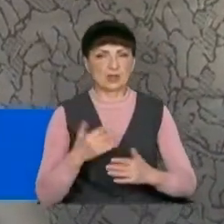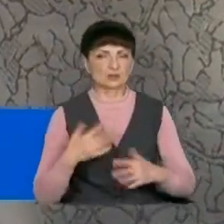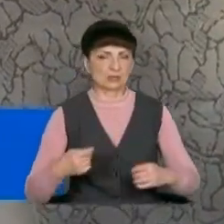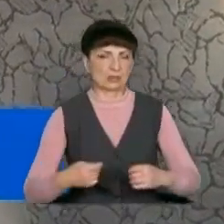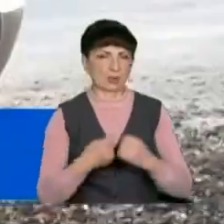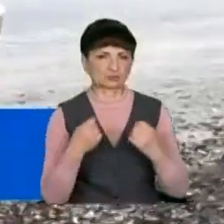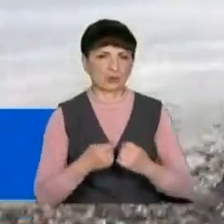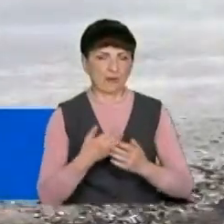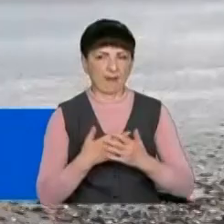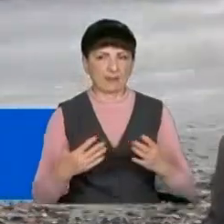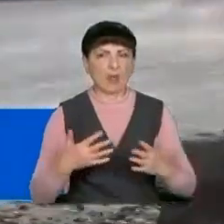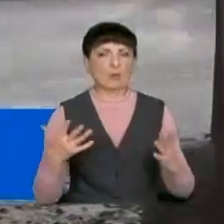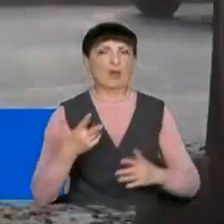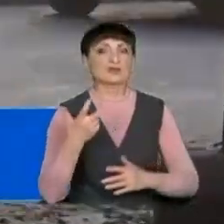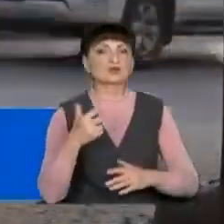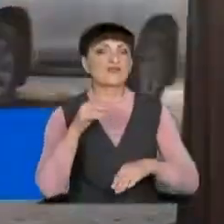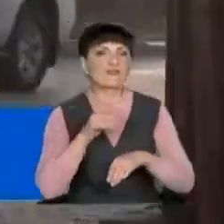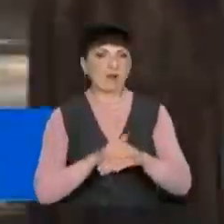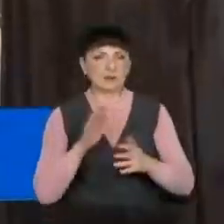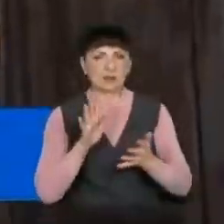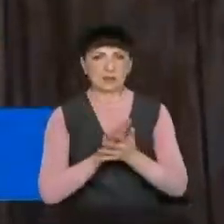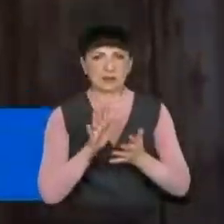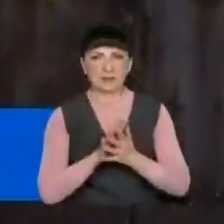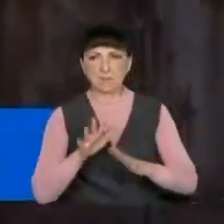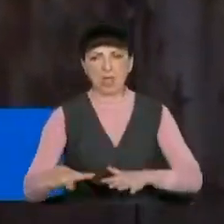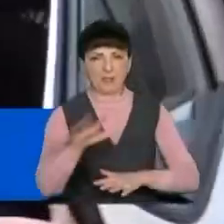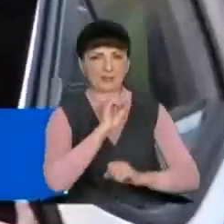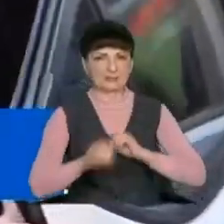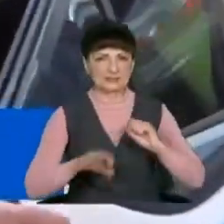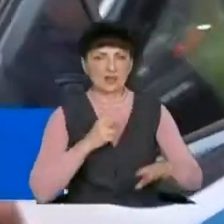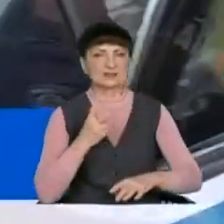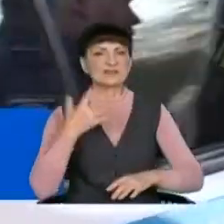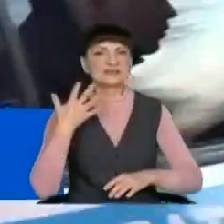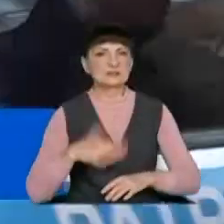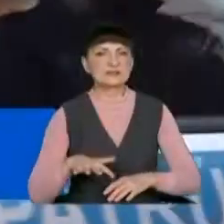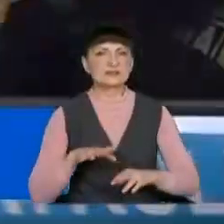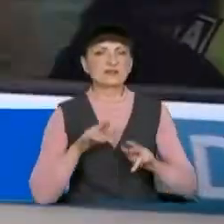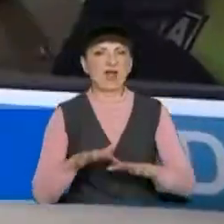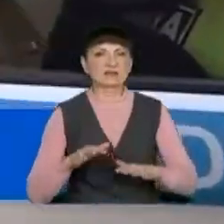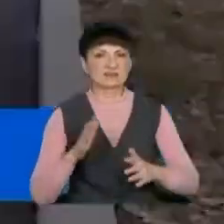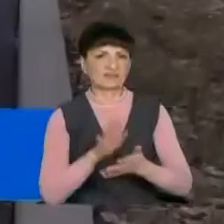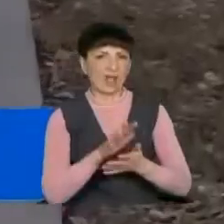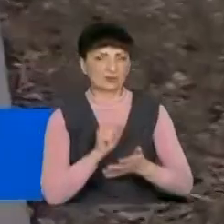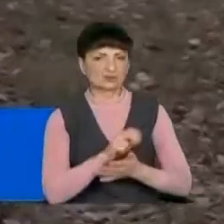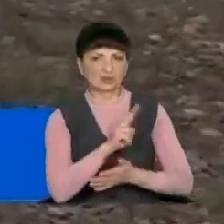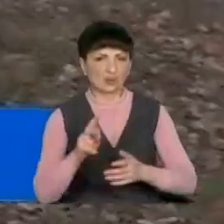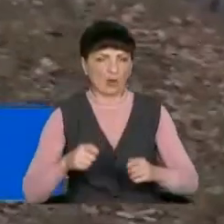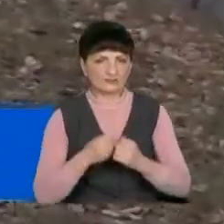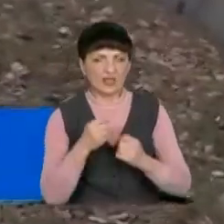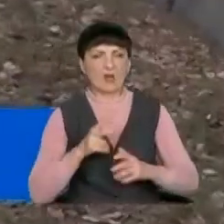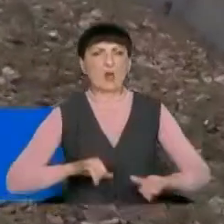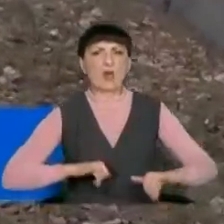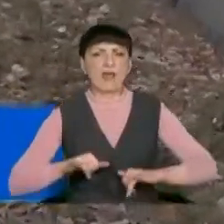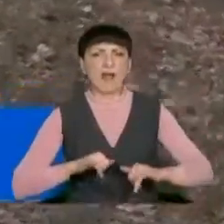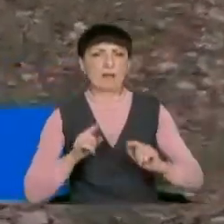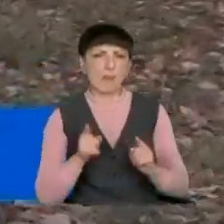административных правонарушений, более 300 фактов загрязнения общественных мест, почти 250 актов вандализма, более 100 мелких хулиганств